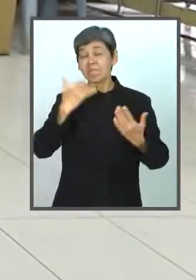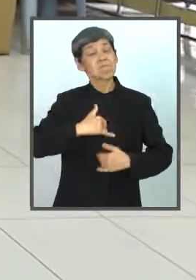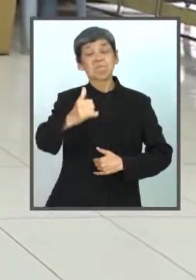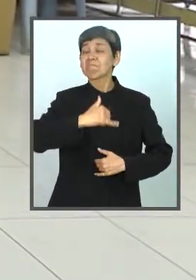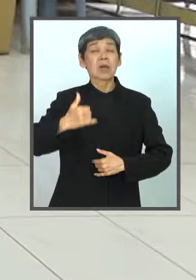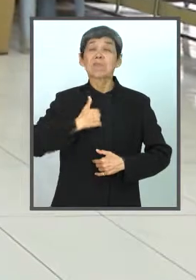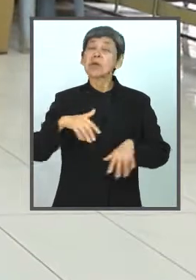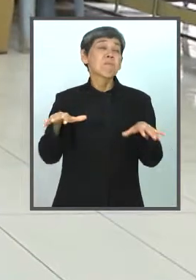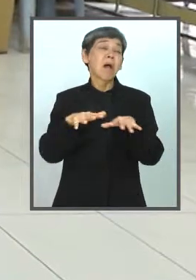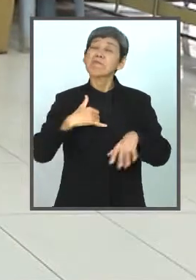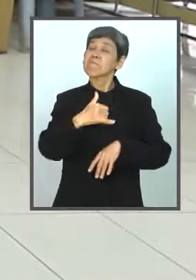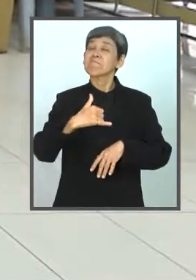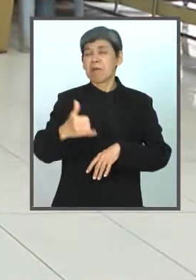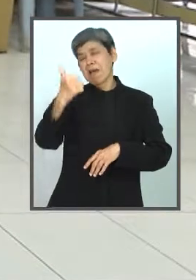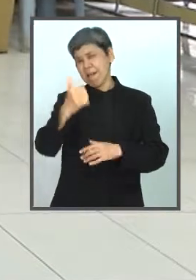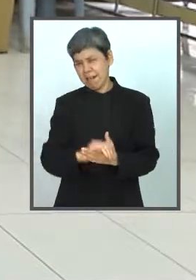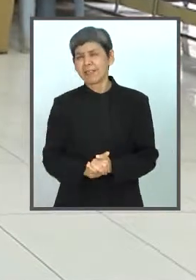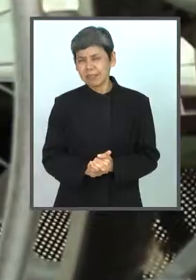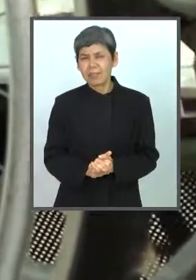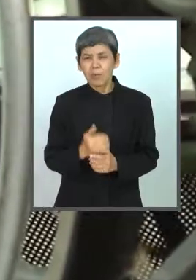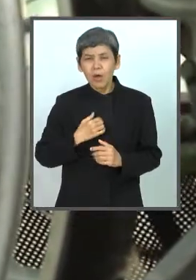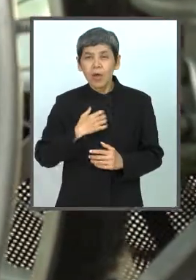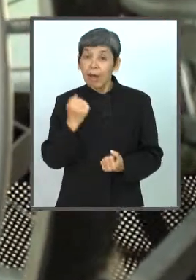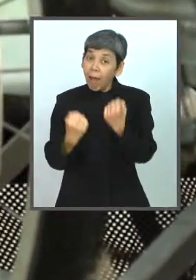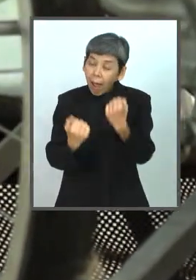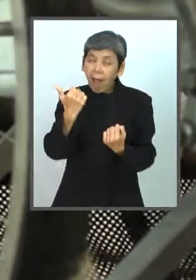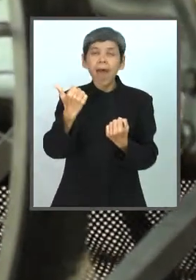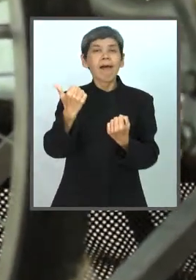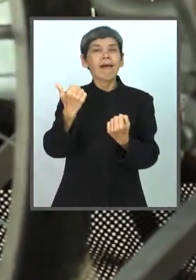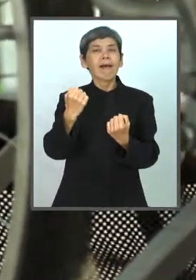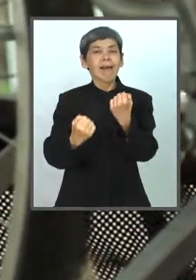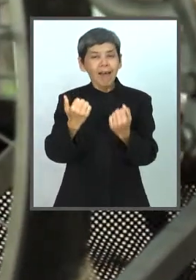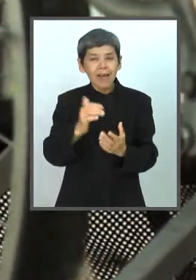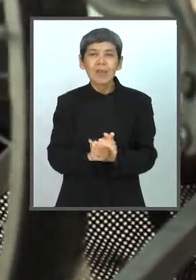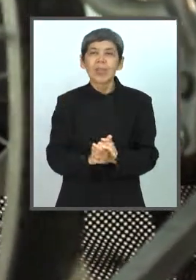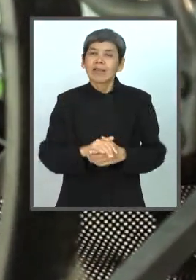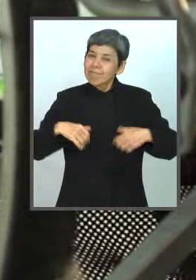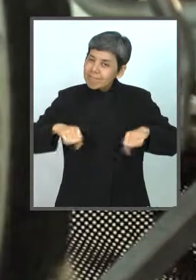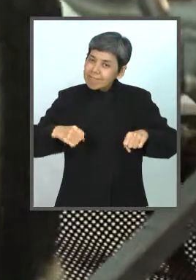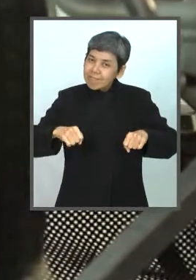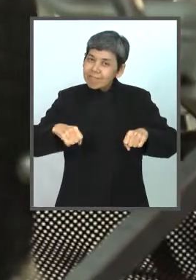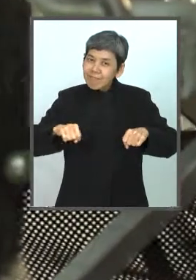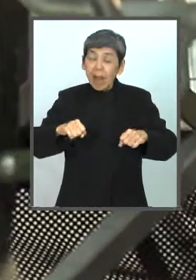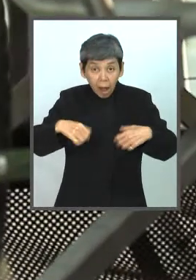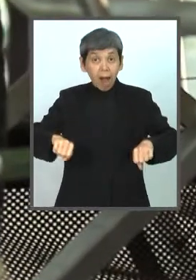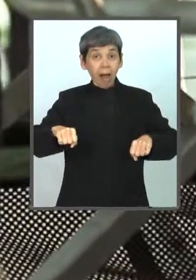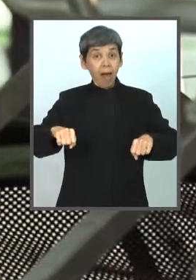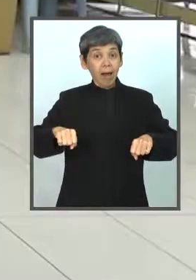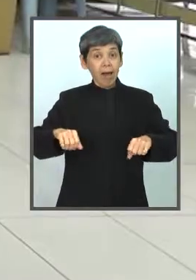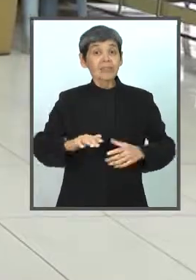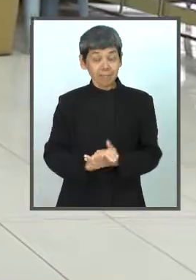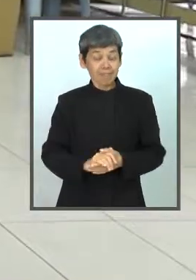ราก็เหมือนคนปกติน ั่นน่ะสิใช่ไหม ใช่ครับพอมาขับรถยนต์ได้แล้วก็ขี่มอเตอร์ไซค์ผมก ็มีขี่มอเตอร์ไซค์ด้วย